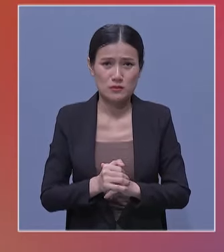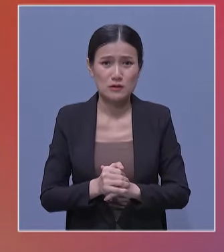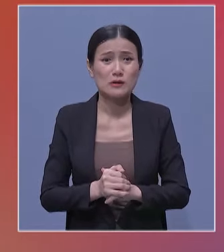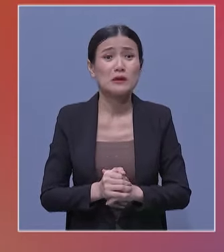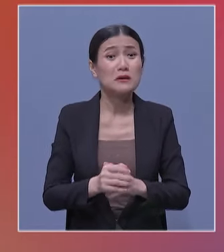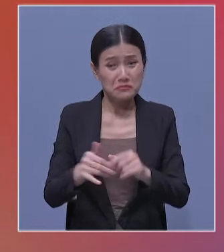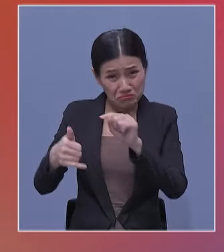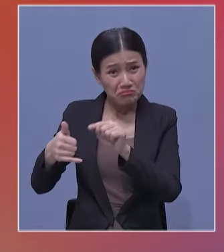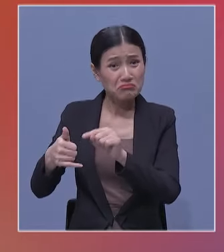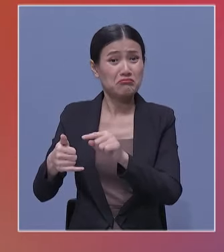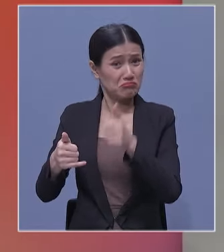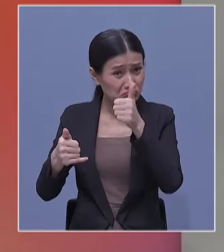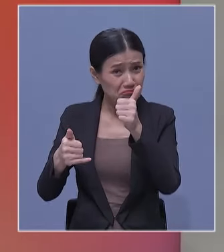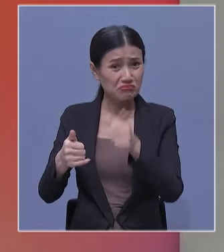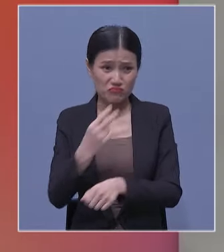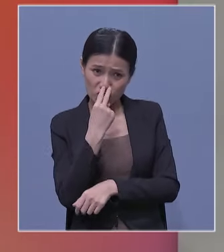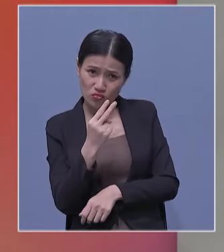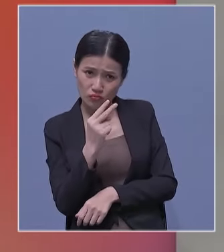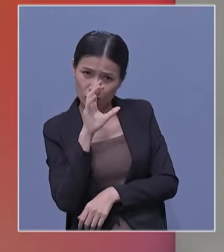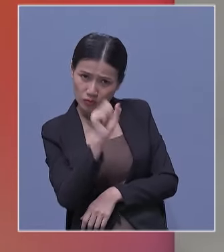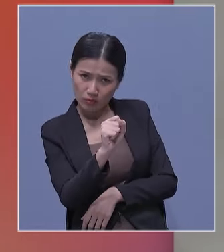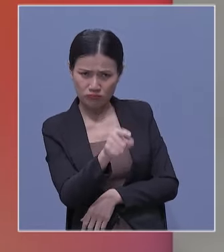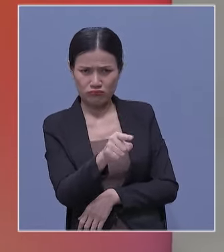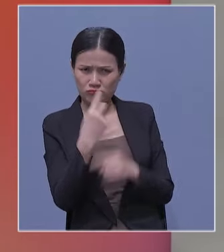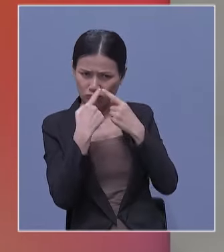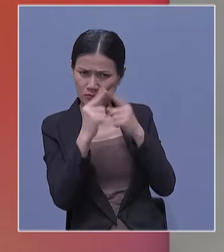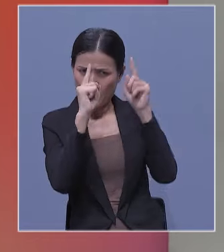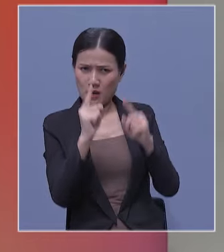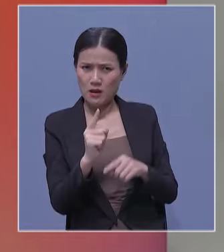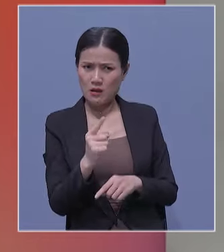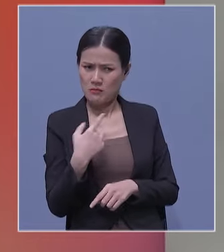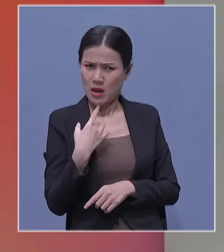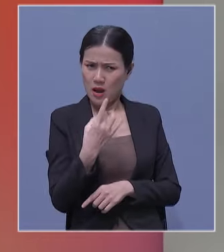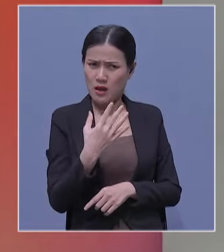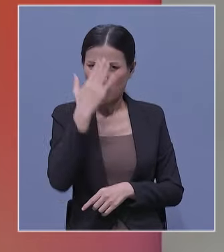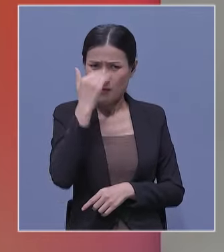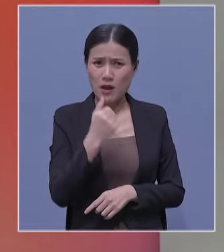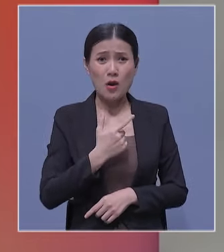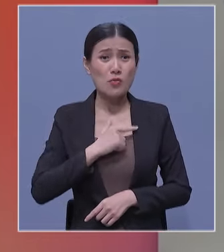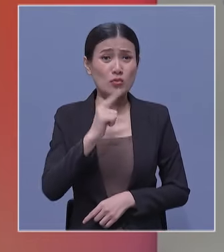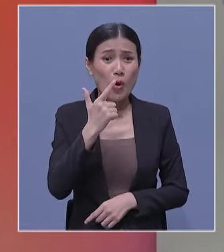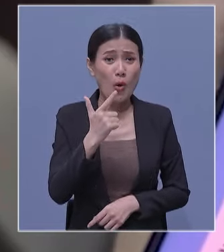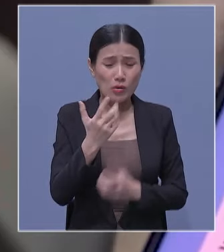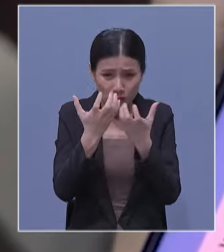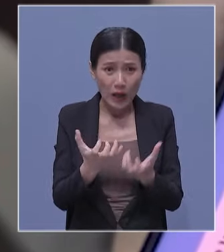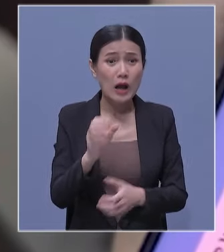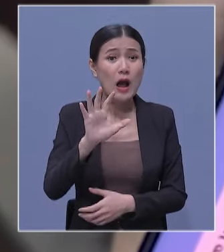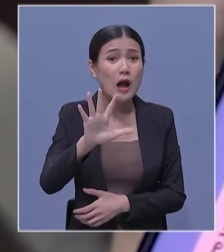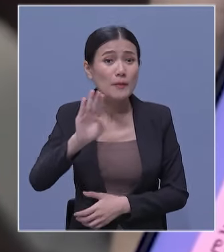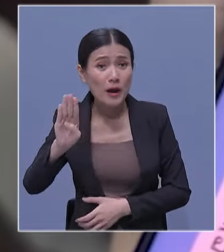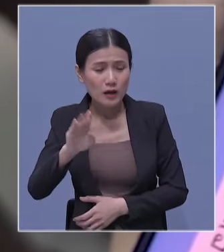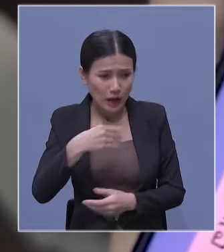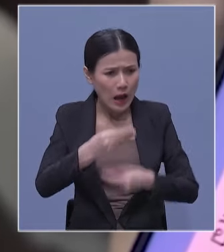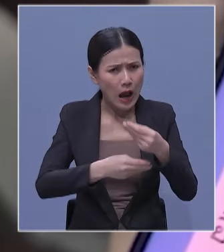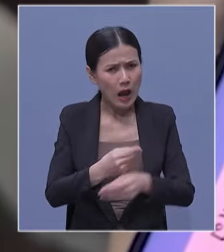เพื่อนบ้านใช่มเพื่อนบ้านคือสังเกตจับพิรุธได้เอ๊ะทำไมลุงถึงเอาแบบสร้อยมาขายหนับ 5บาทนะคะ